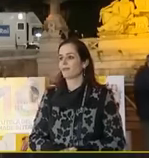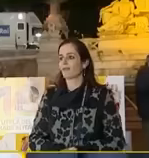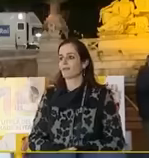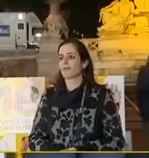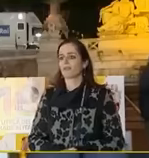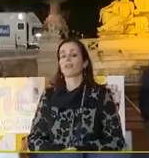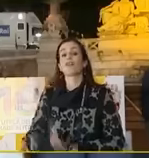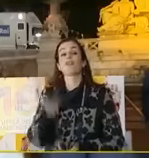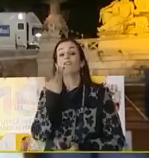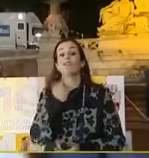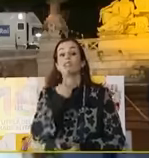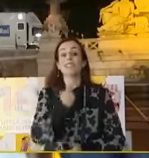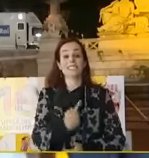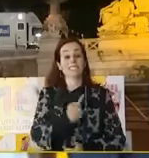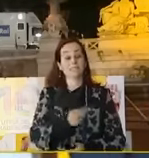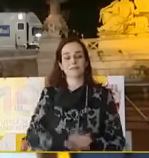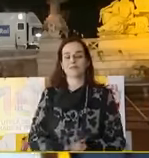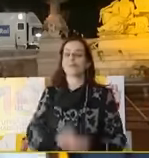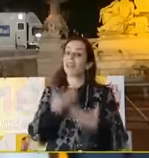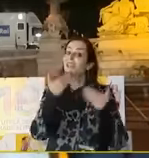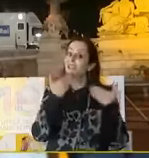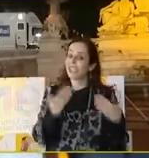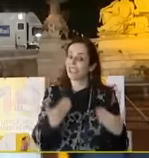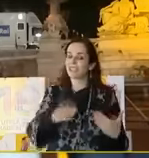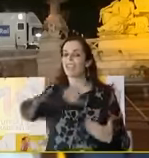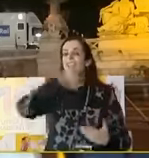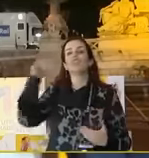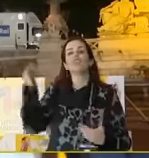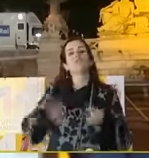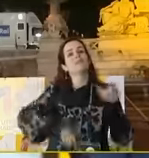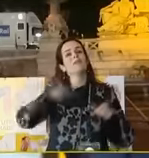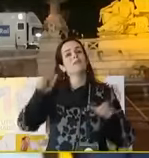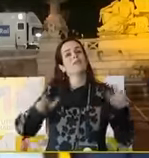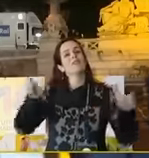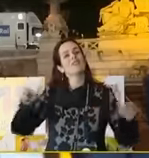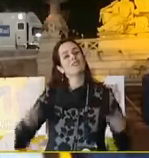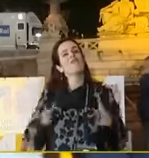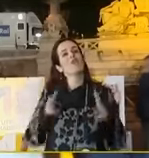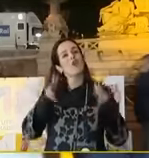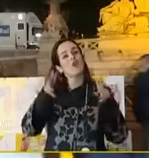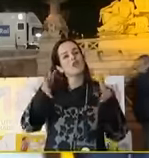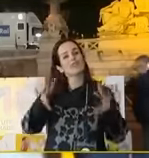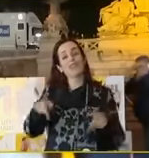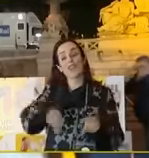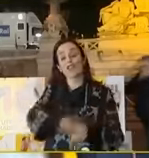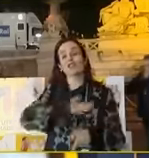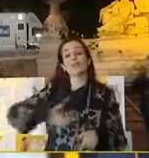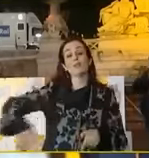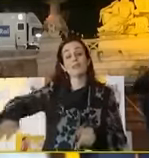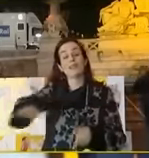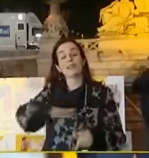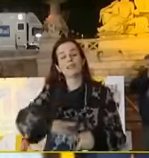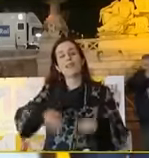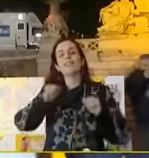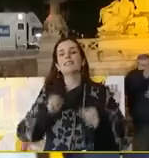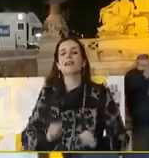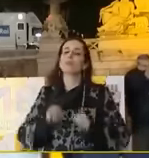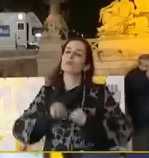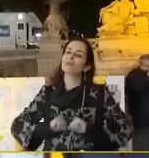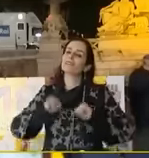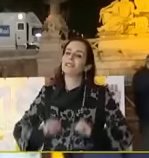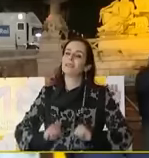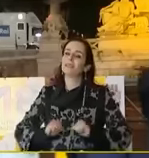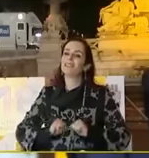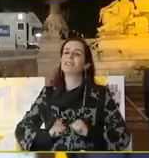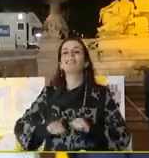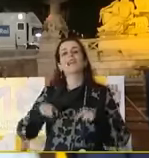Vorrei ringraziare poi tutti i volontari che sono oggi in piazza, che stanno garantendo la riuscita di questo evento, e i